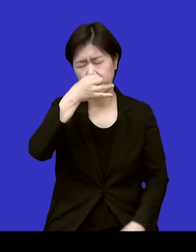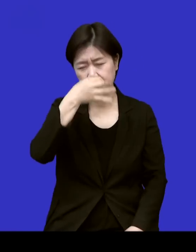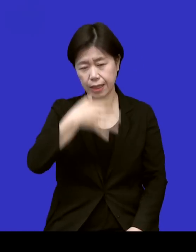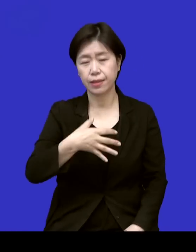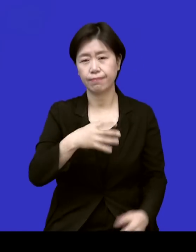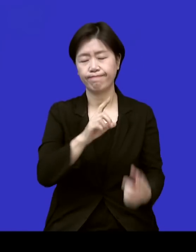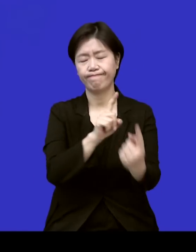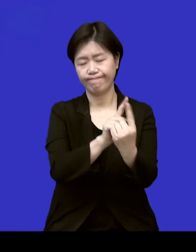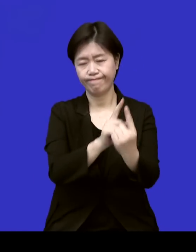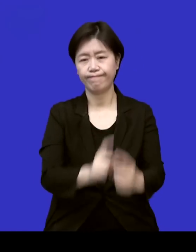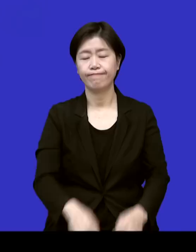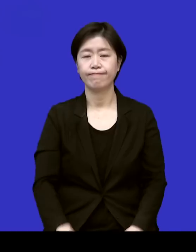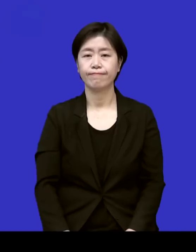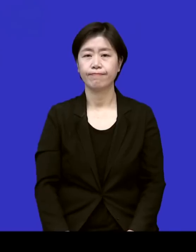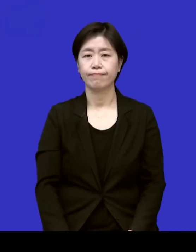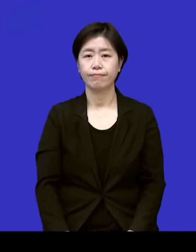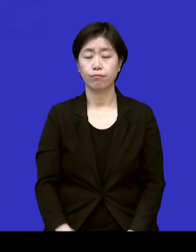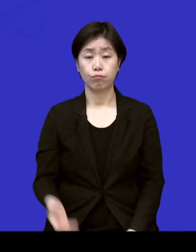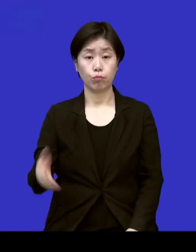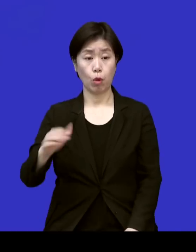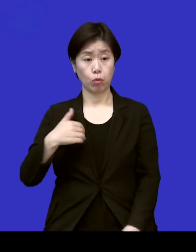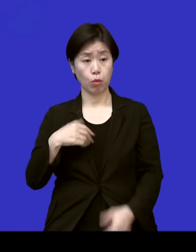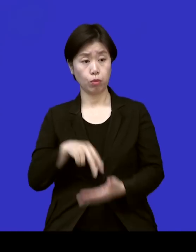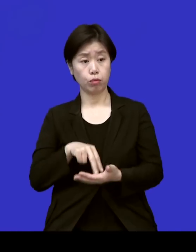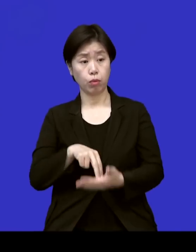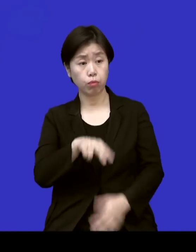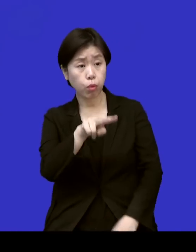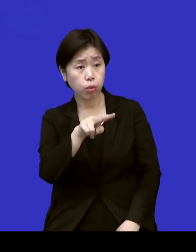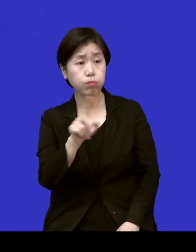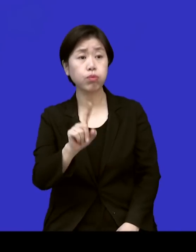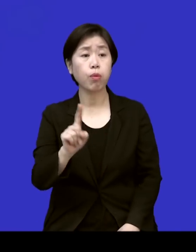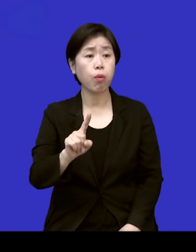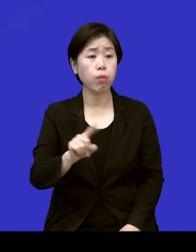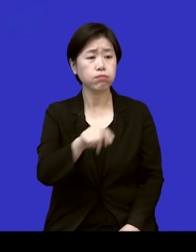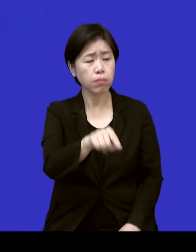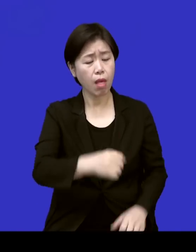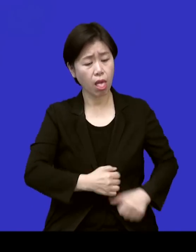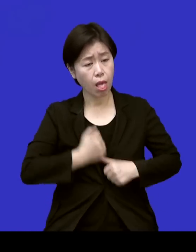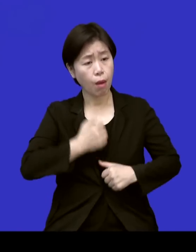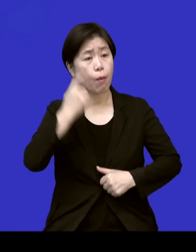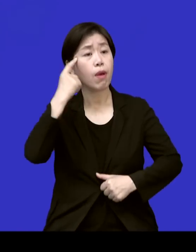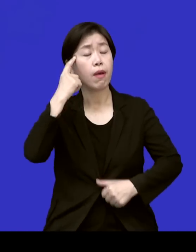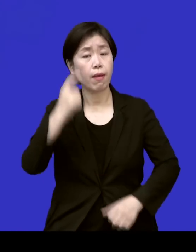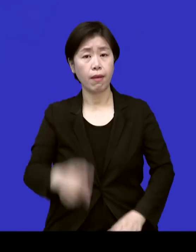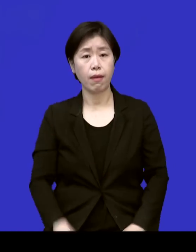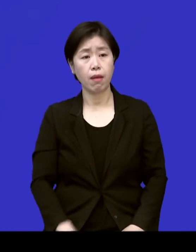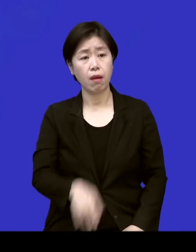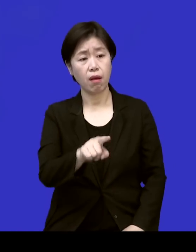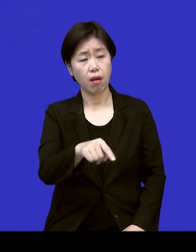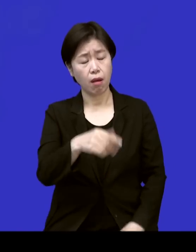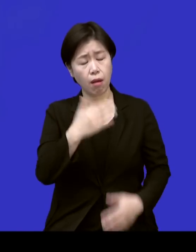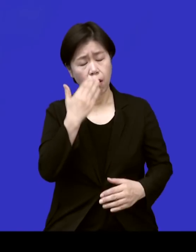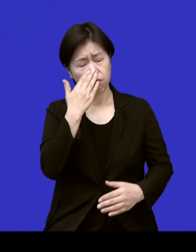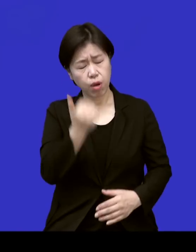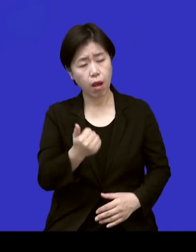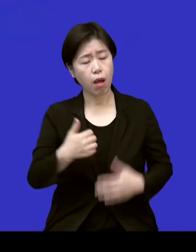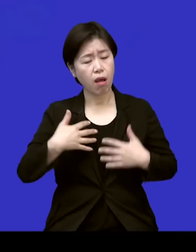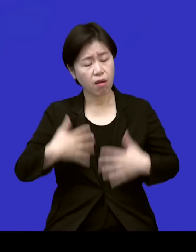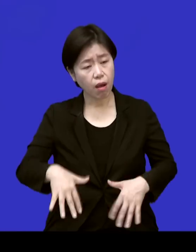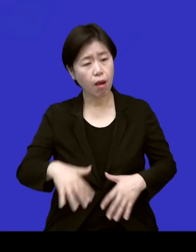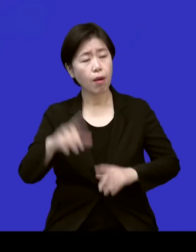드는데 저는 그런지 모르고 이제 아이가 게을러졌다, 무기력해졌다 이제 이렇게